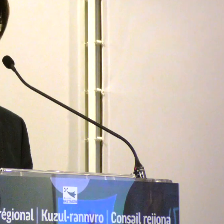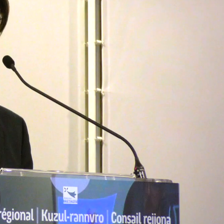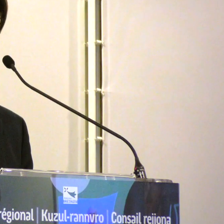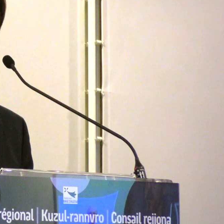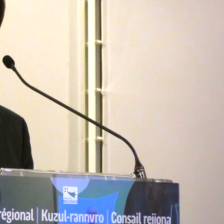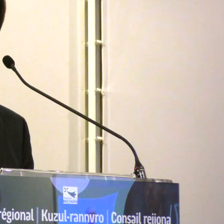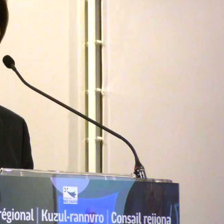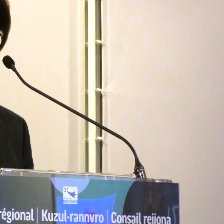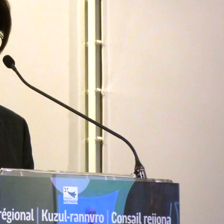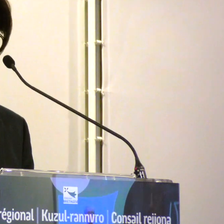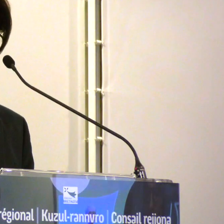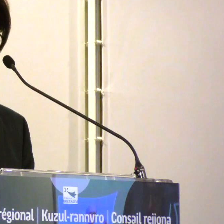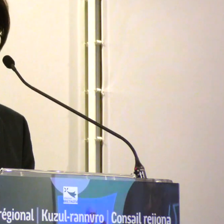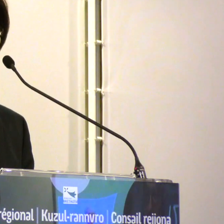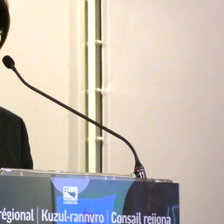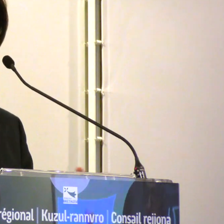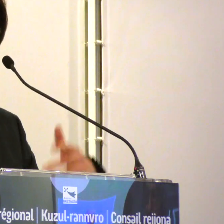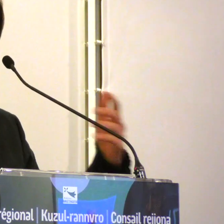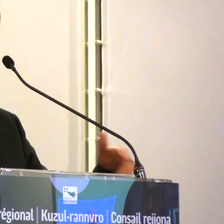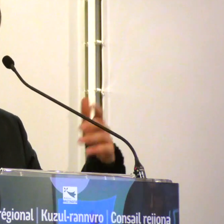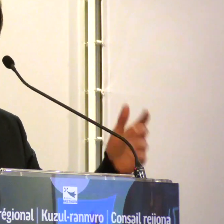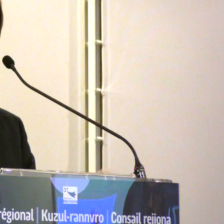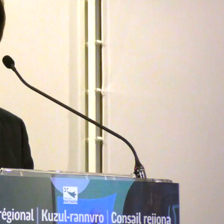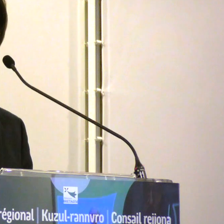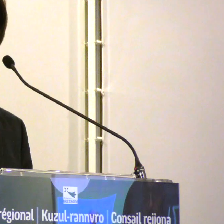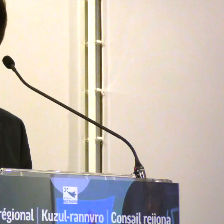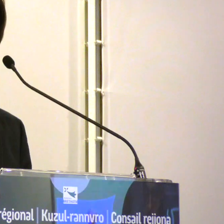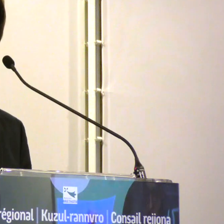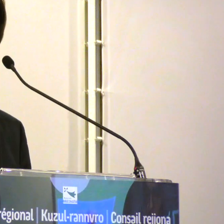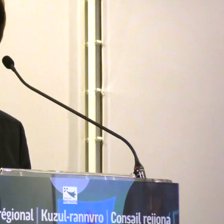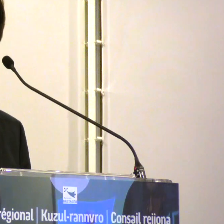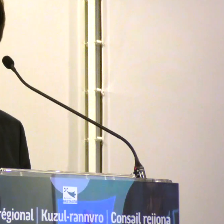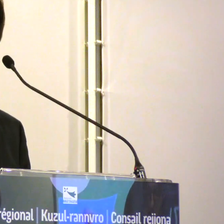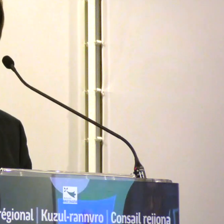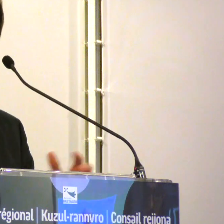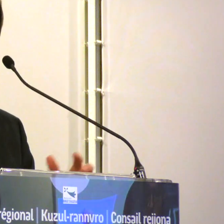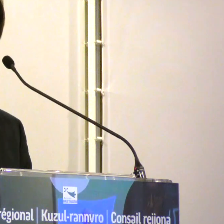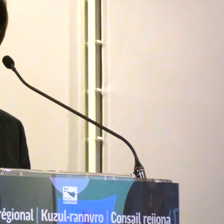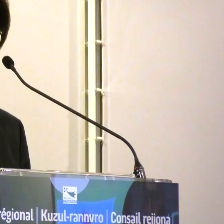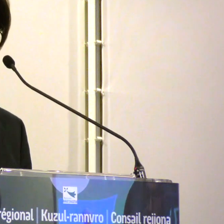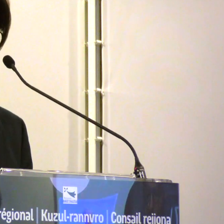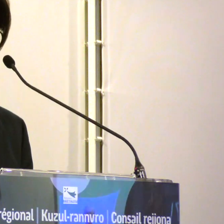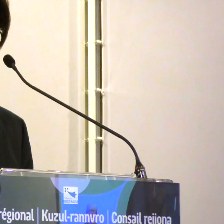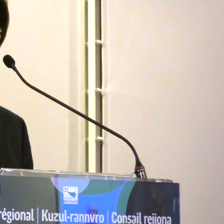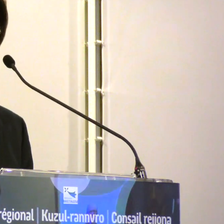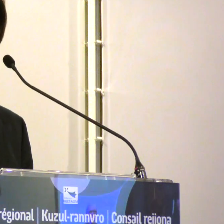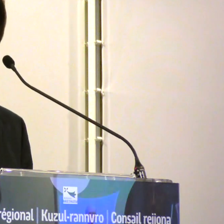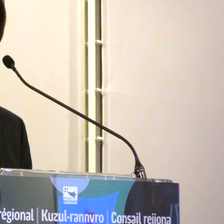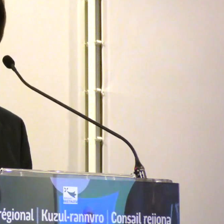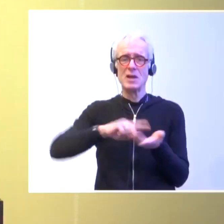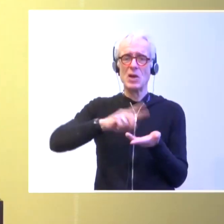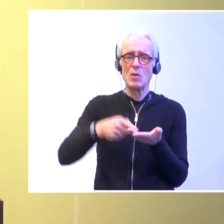La France n'est pas à la hauteur de ses jeunes. Générations sacrifiées sur le thème du Covid, système éducatif qui s'écroule à petit feu, bourses qui